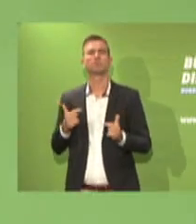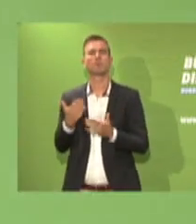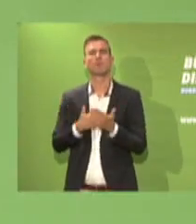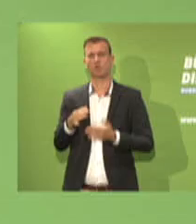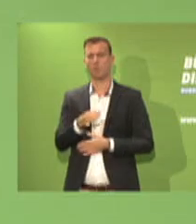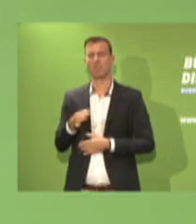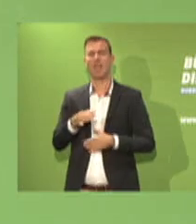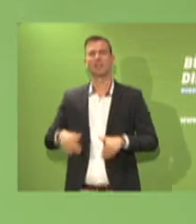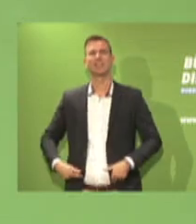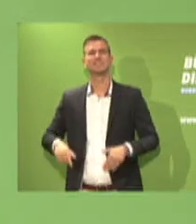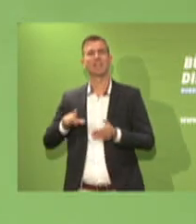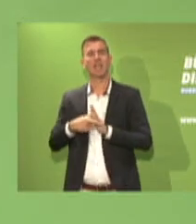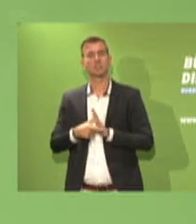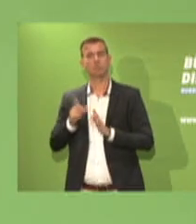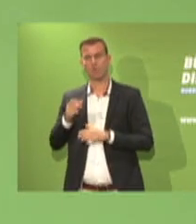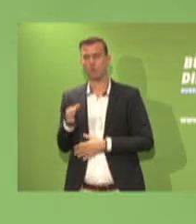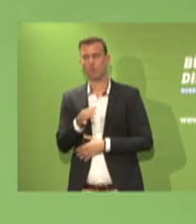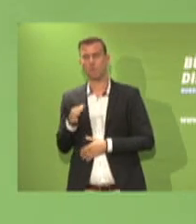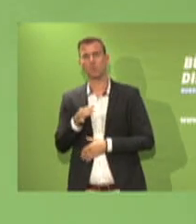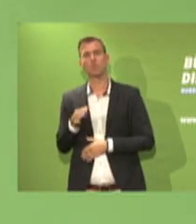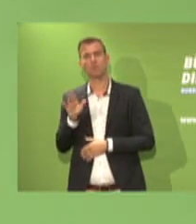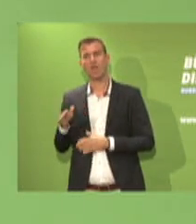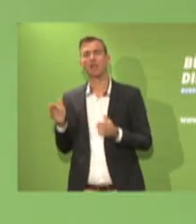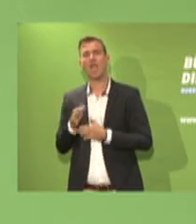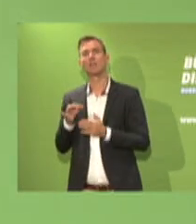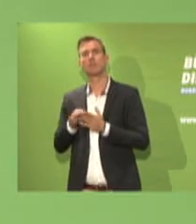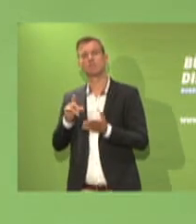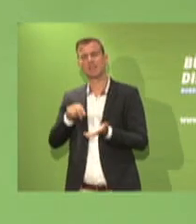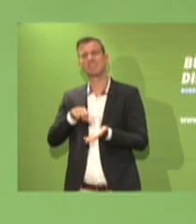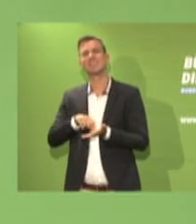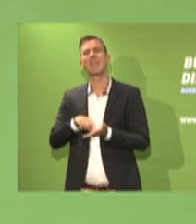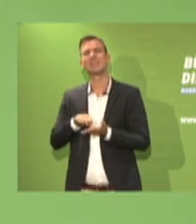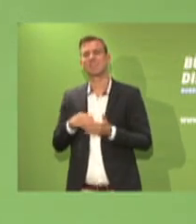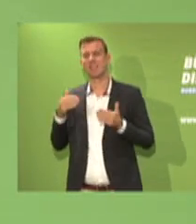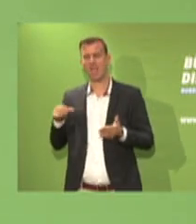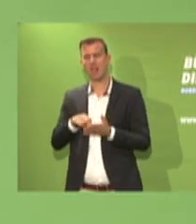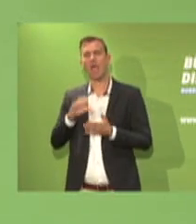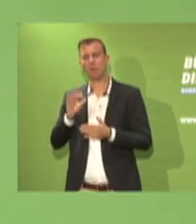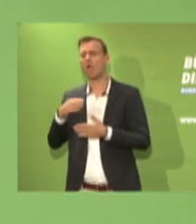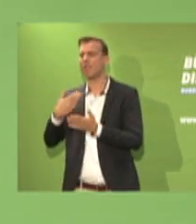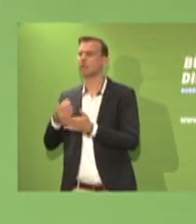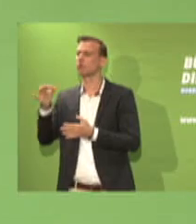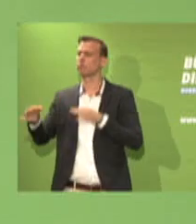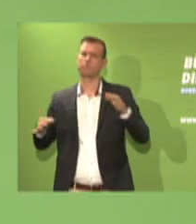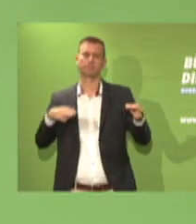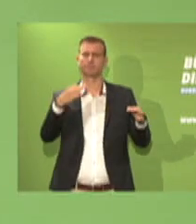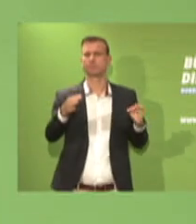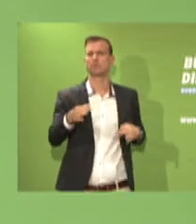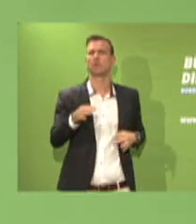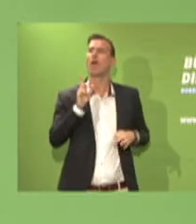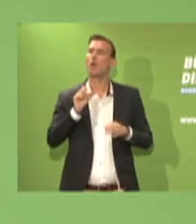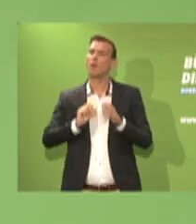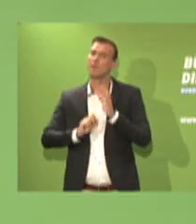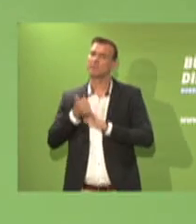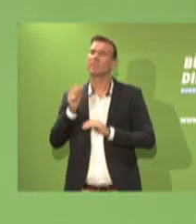den kommunalen Dienstleistungen, auch die Kommunen kleine Stellen, dezentral Dienstleistungsstellen auch vor Ort anbieten. Und das natürlich vor allem